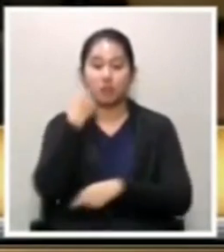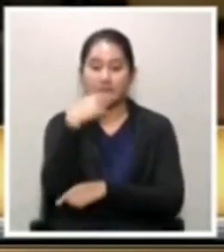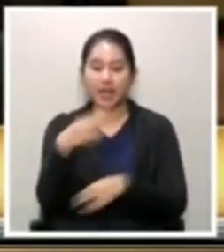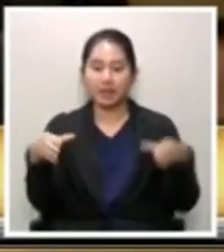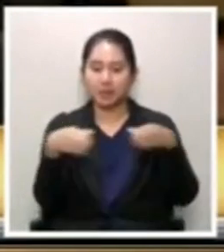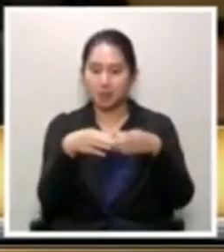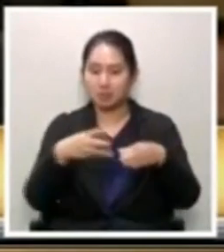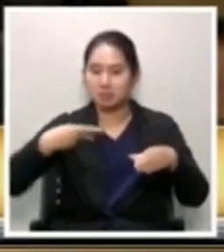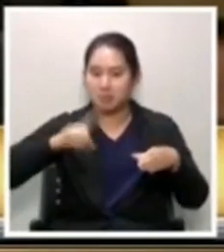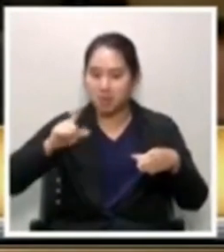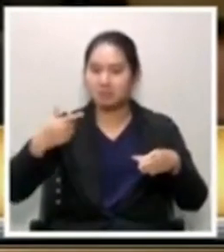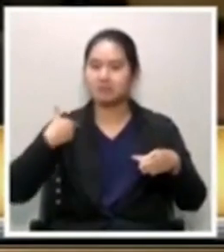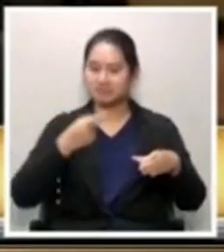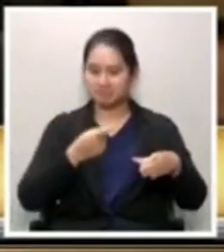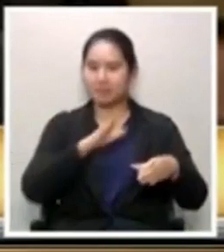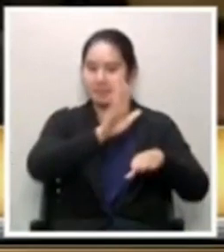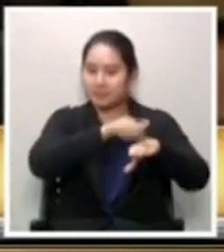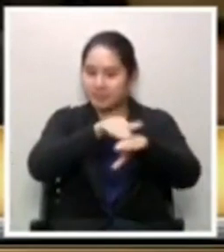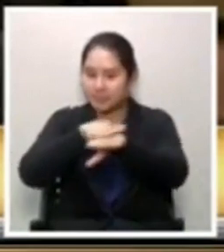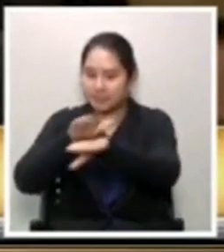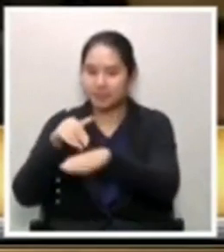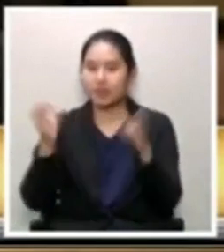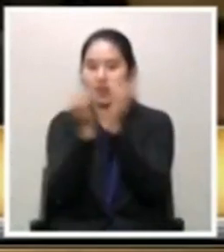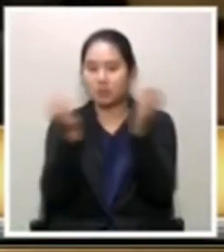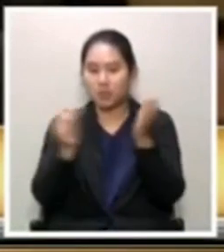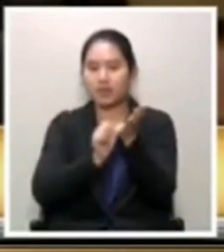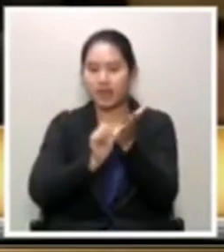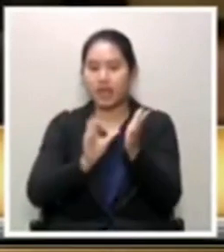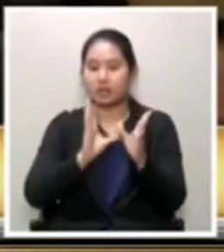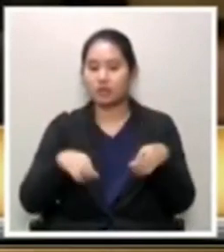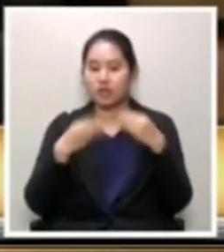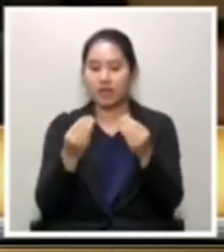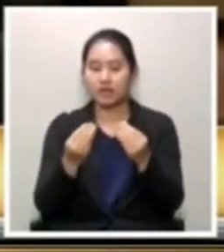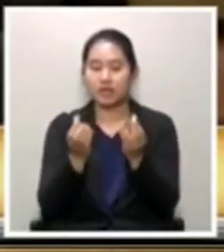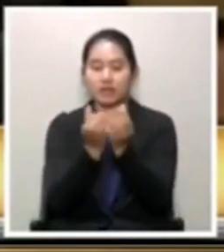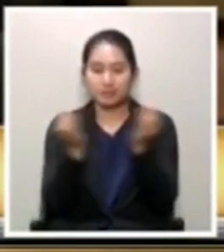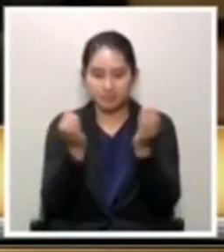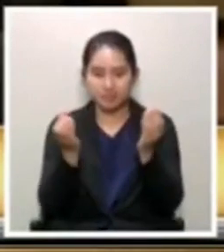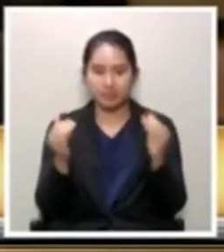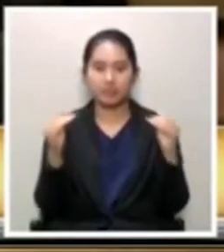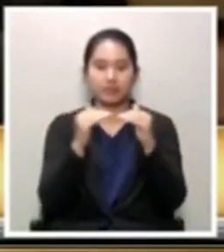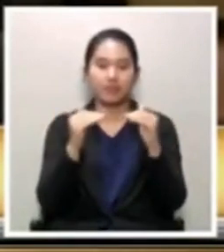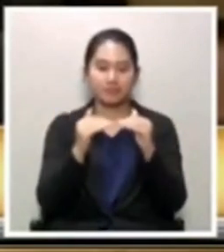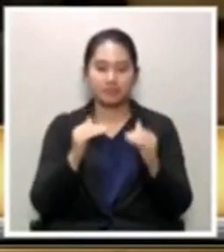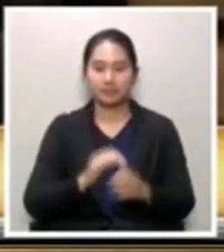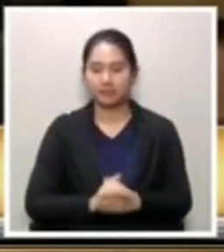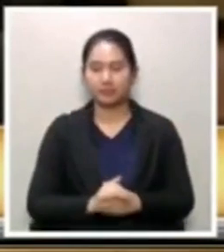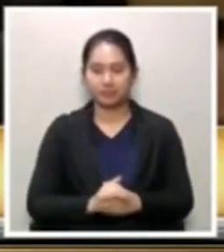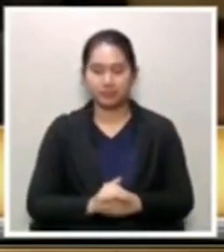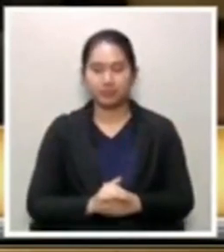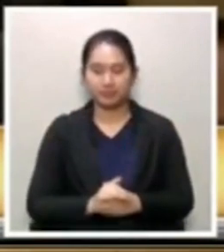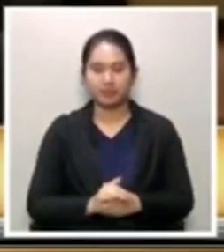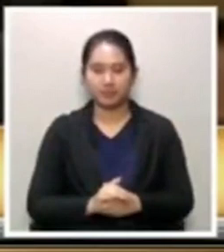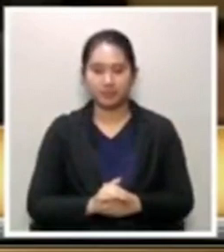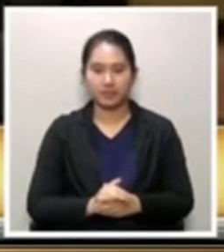นี้ผมก็อยากเชิญชวนว่ามาแก้รัฐธรรมนูญกันเพื่อสร้างความเป็นธรรมให้กับทุกๆพรรคการเมืองนะฮะนี่ยังไม่นับรวมสมาชิกวุ